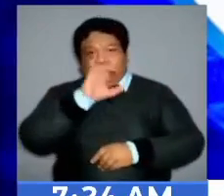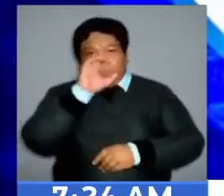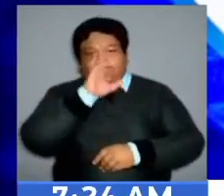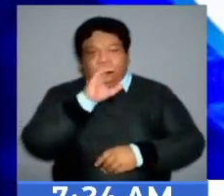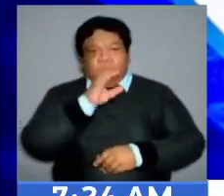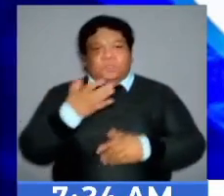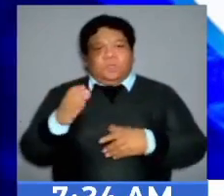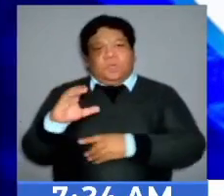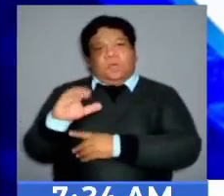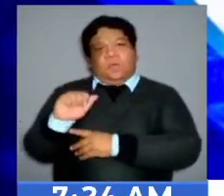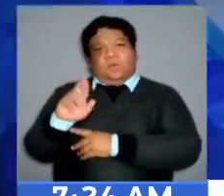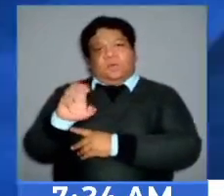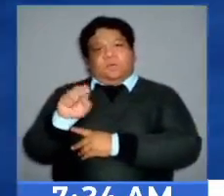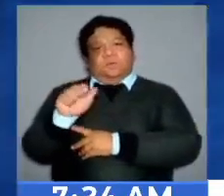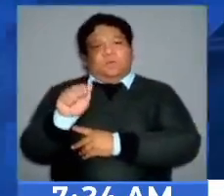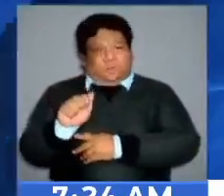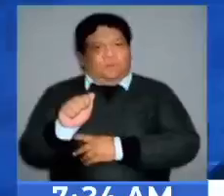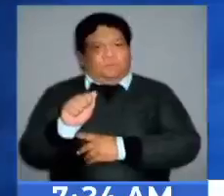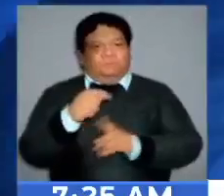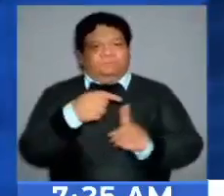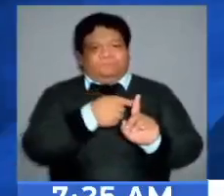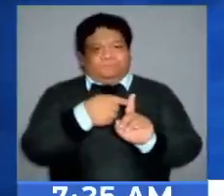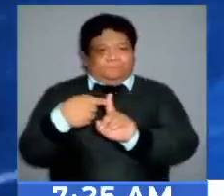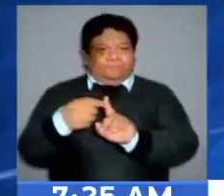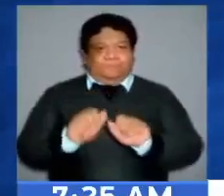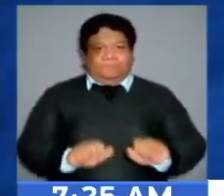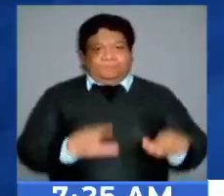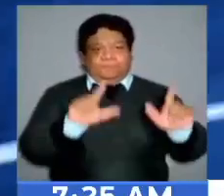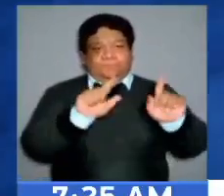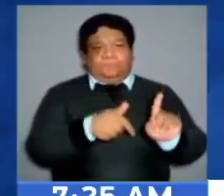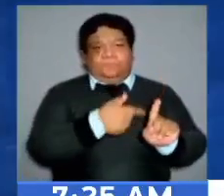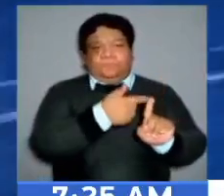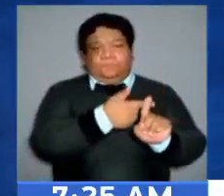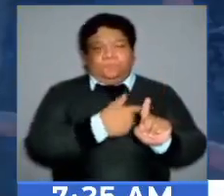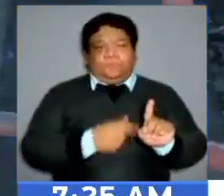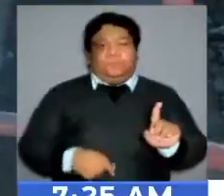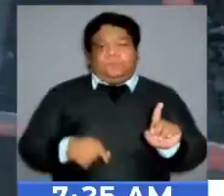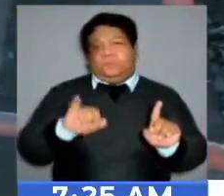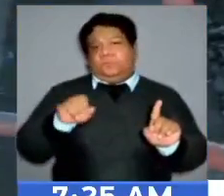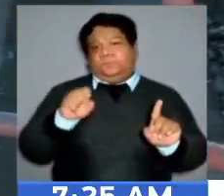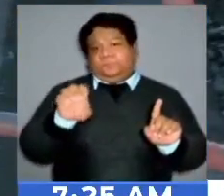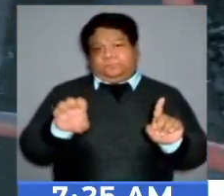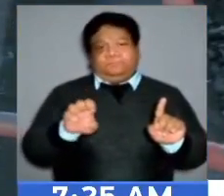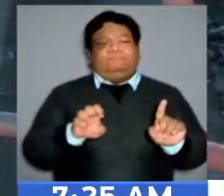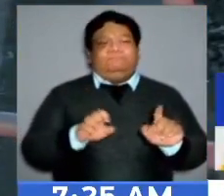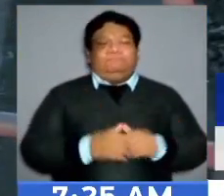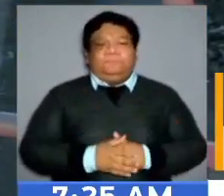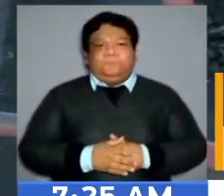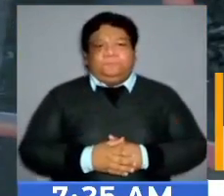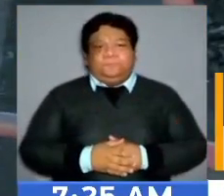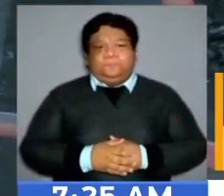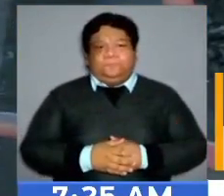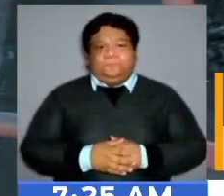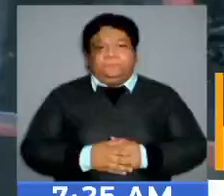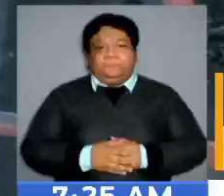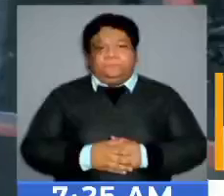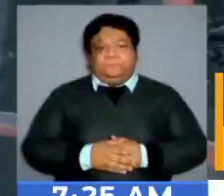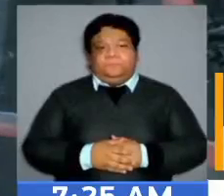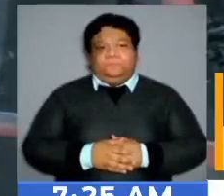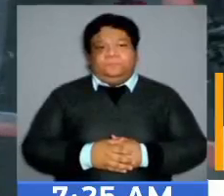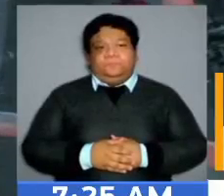unang balita live, si Fem Marie Dumabok ng GMA Regional TV Balitang Bisda. Fem, ay buntag.